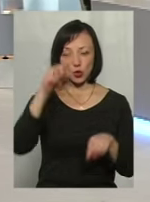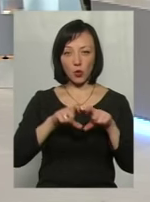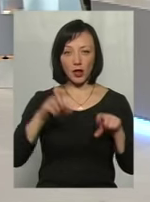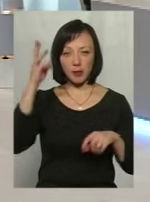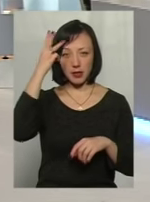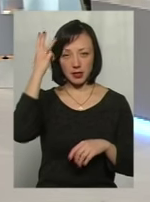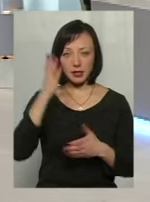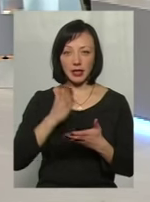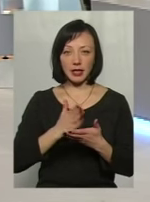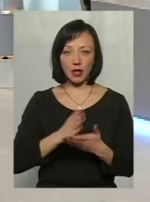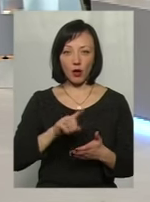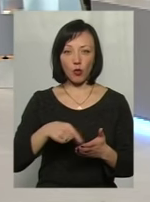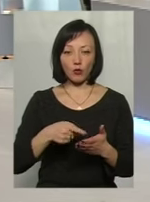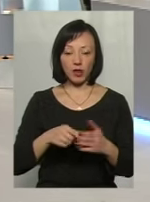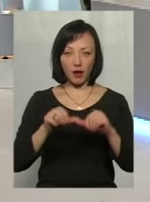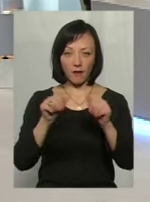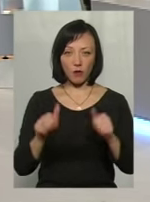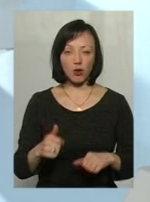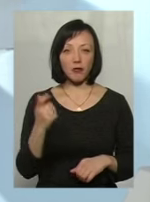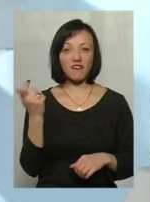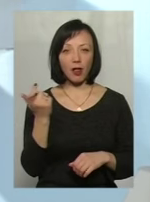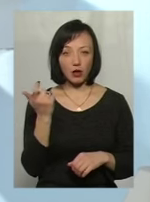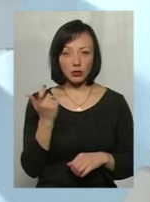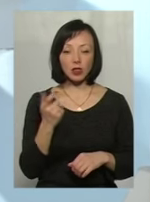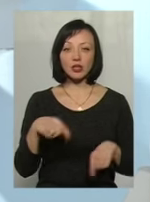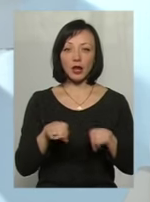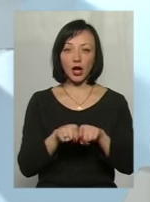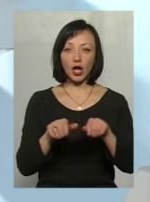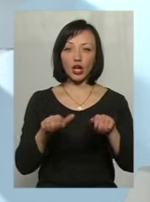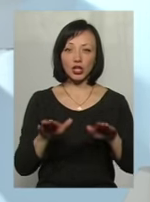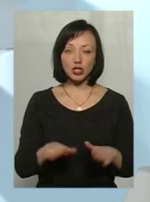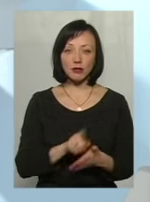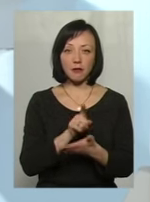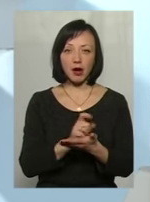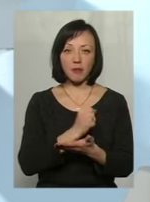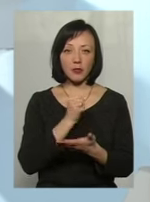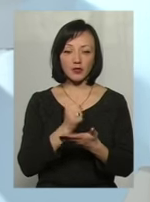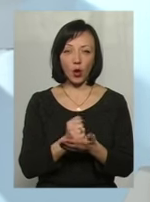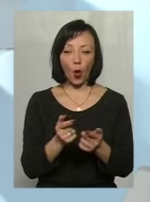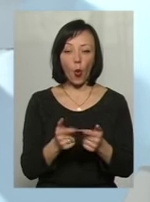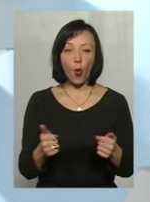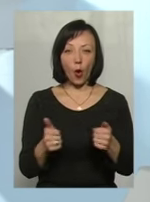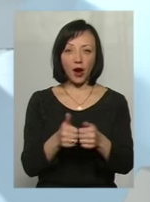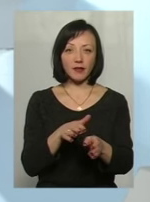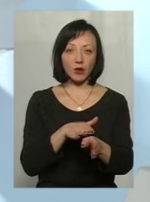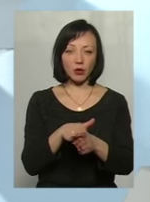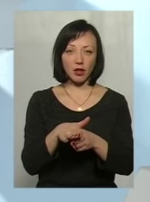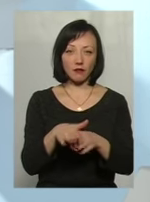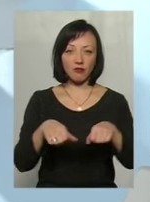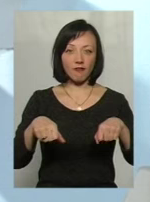Хмельницькій міській є комунальної форми власності, то таке рішення має приймати відповідний орган виконавчої